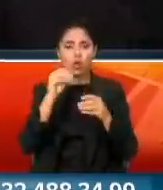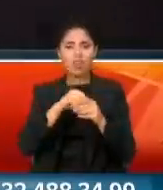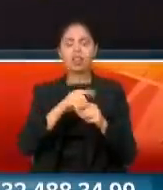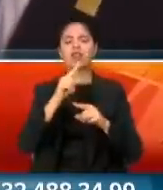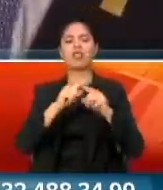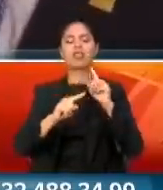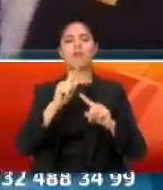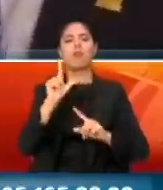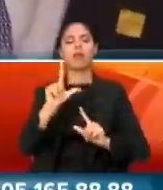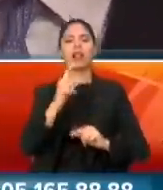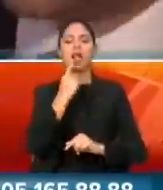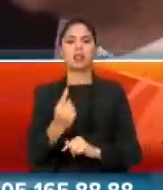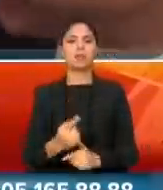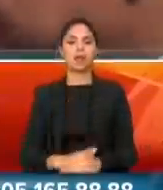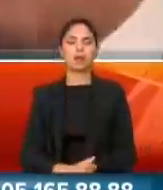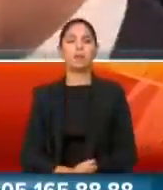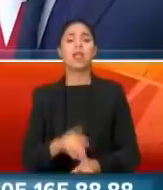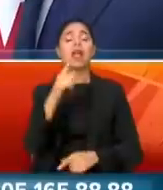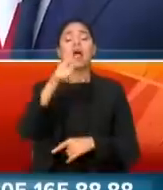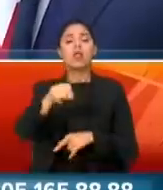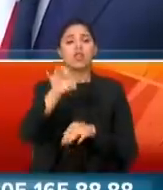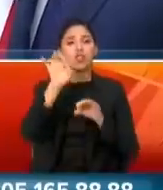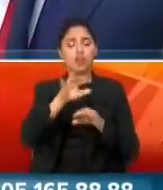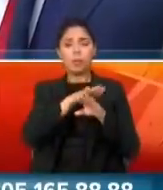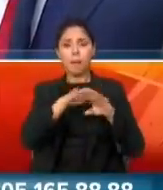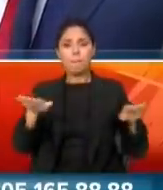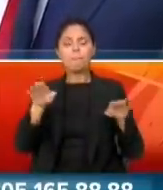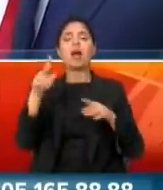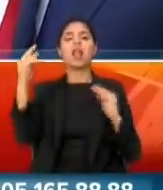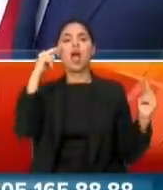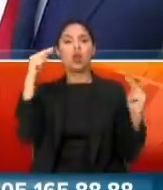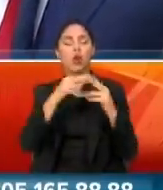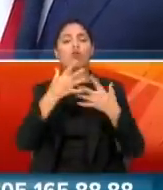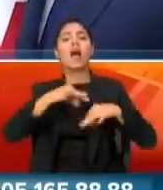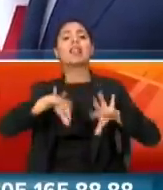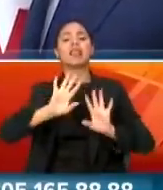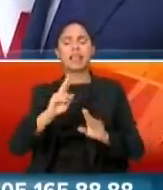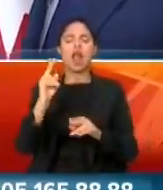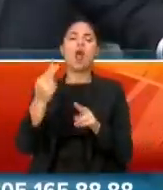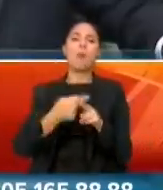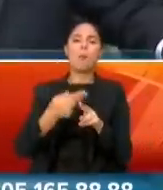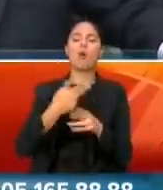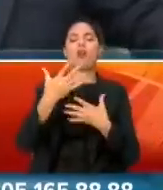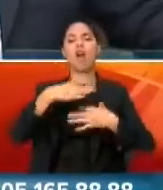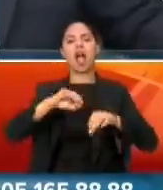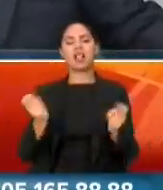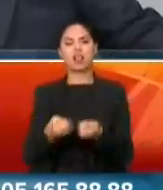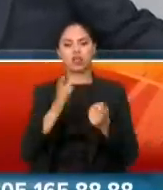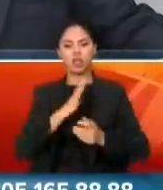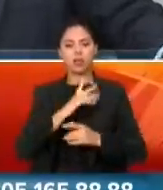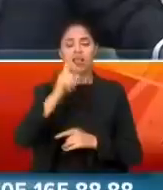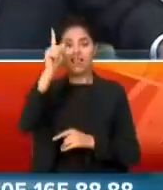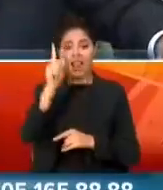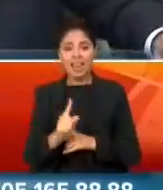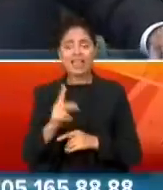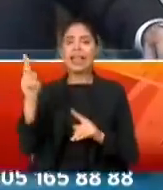diplomasi vurgusu yaptı. Henüz masa müzakerelere açılmadı. Prova ve hazırlık aşamasında iki ülke. İlk pazarlık